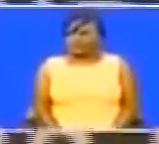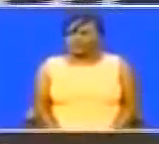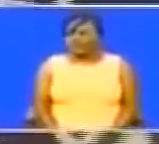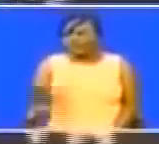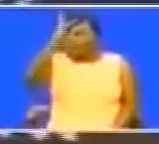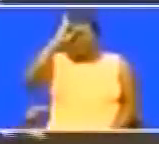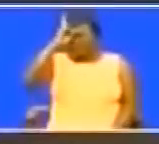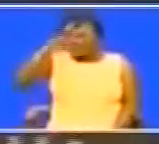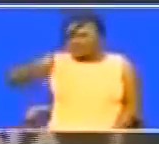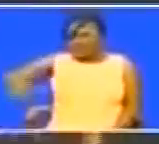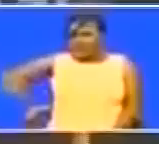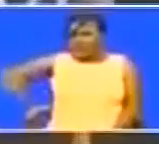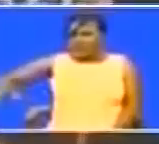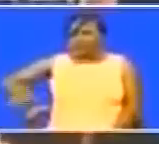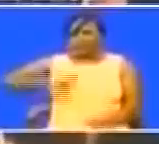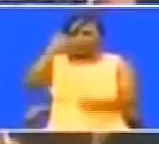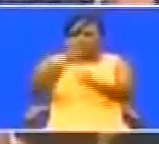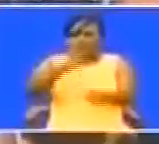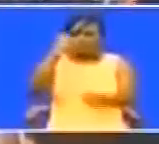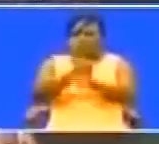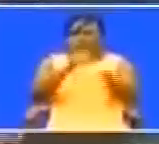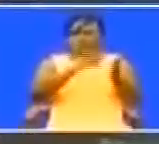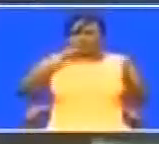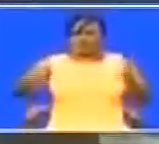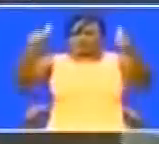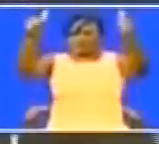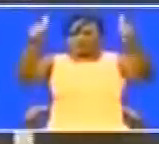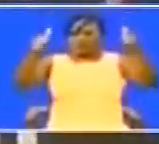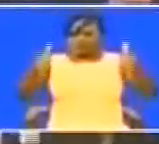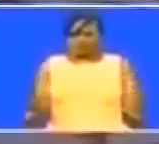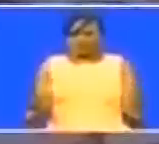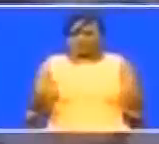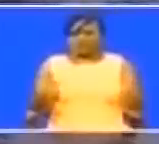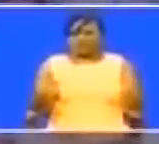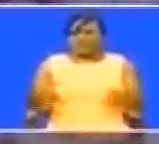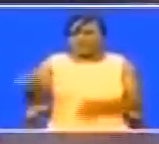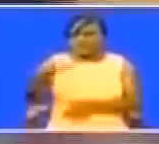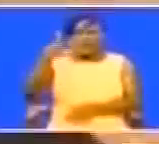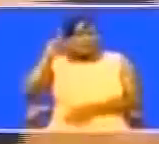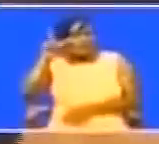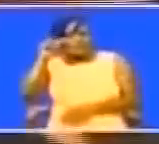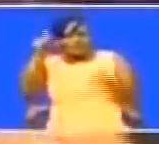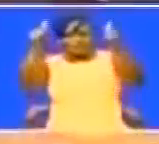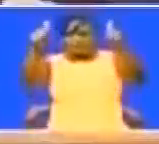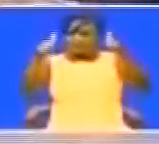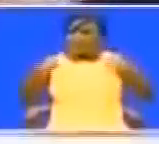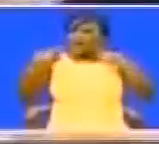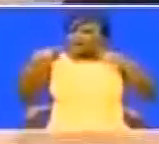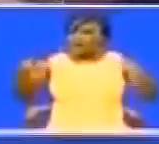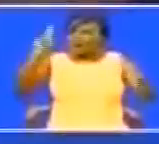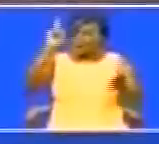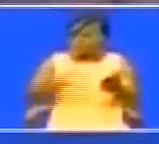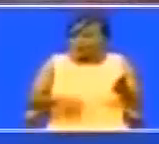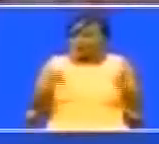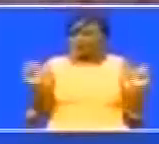Askari wa kaunti ya Mombasa walifanya operesheni ya kung'oa mabango hayo eneo la Mshomoroni Mombasa. Mabango yanayotangaza huduma